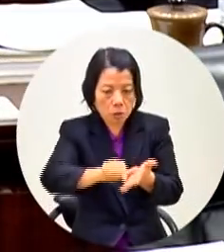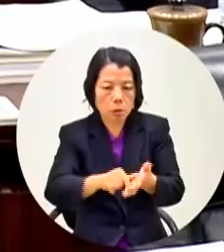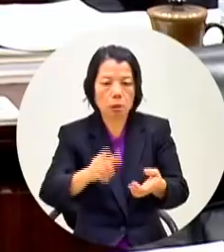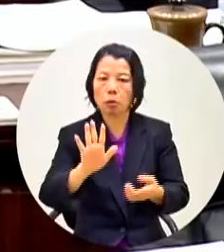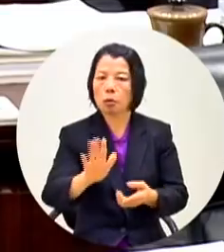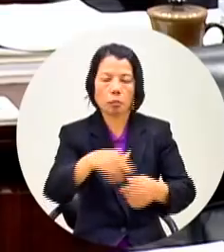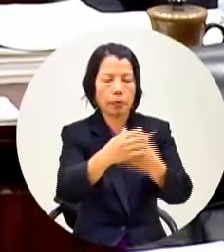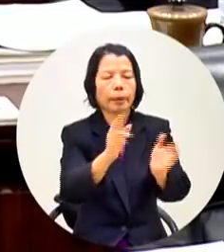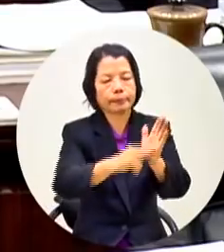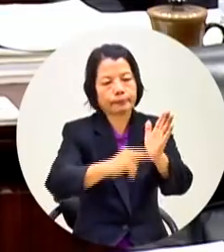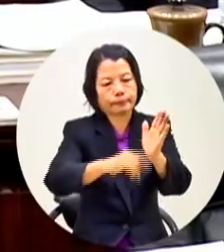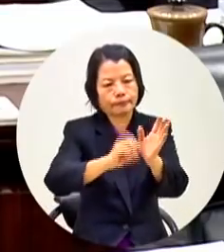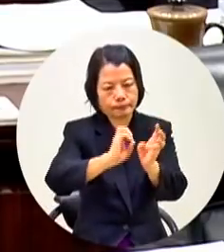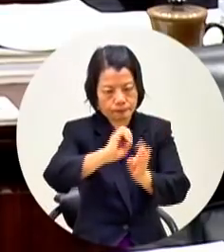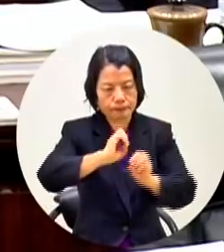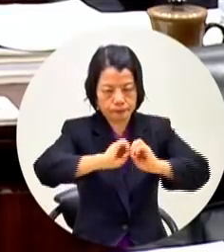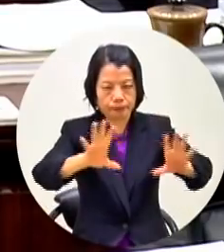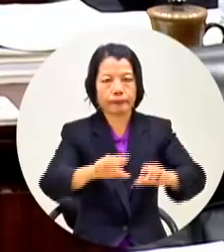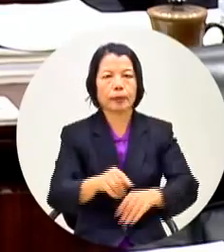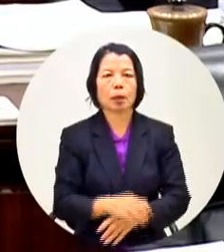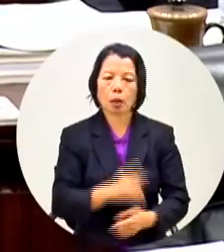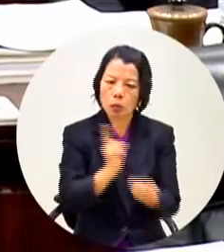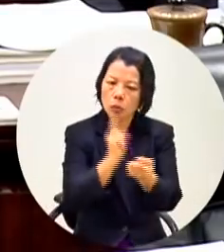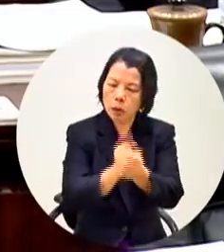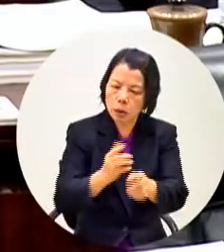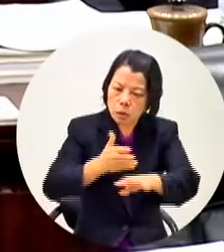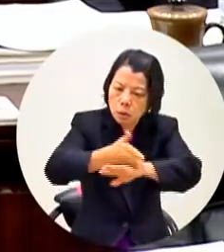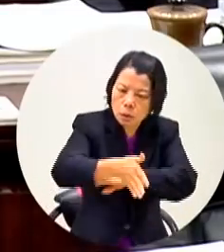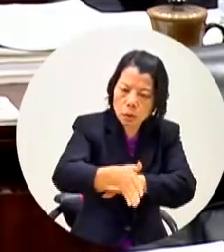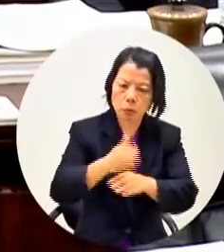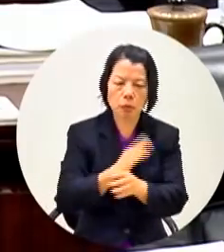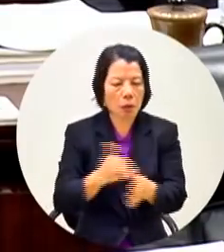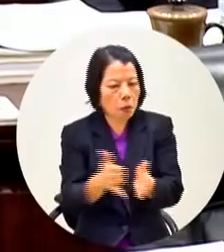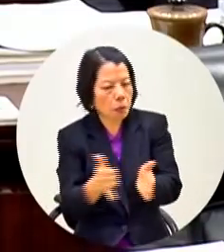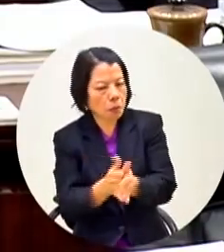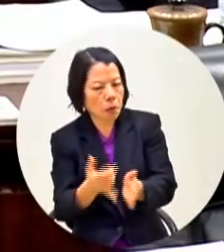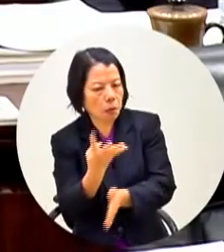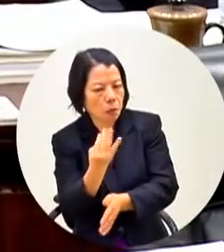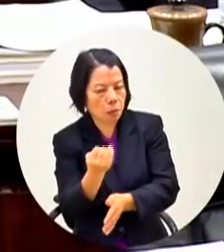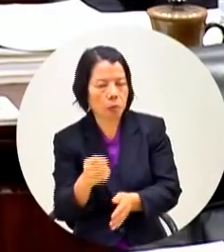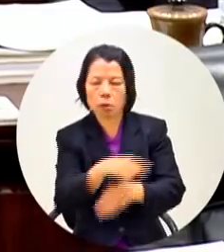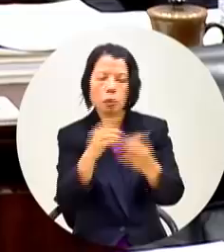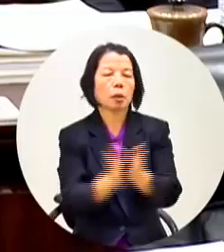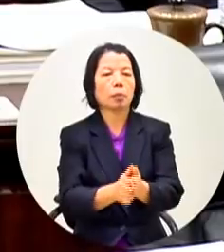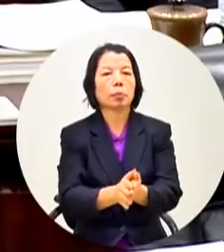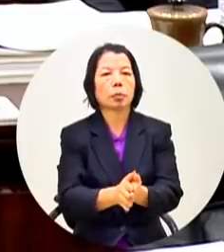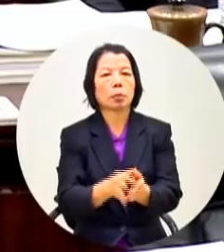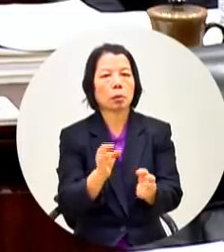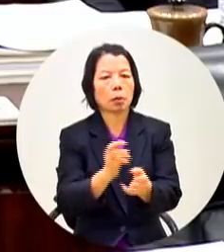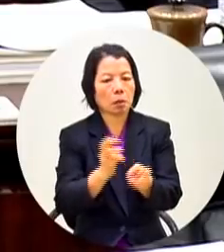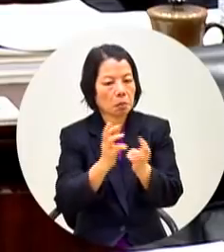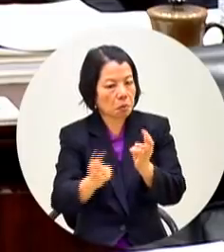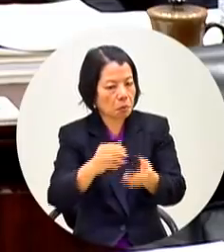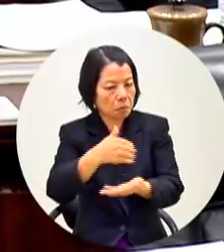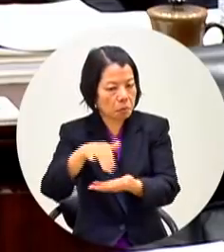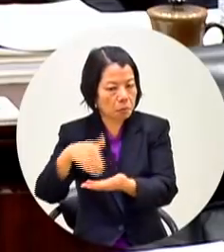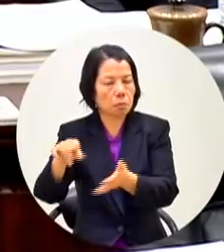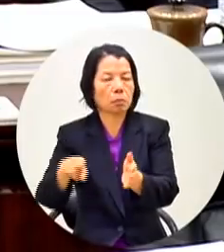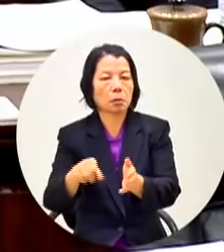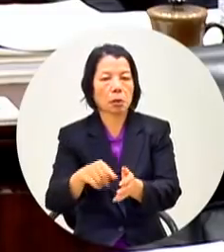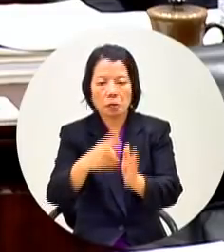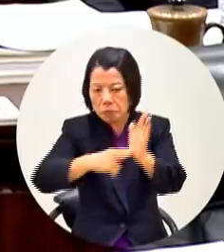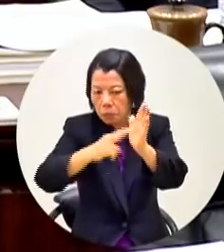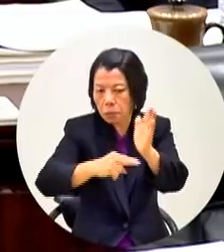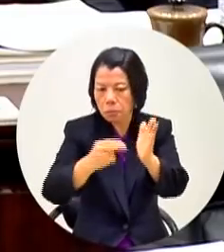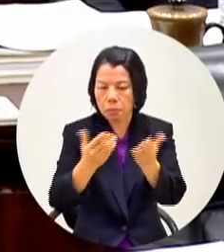会经过哪些地方，它的运量到底是怎样子，我觉得局长不是一张图一条路线这样子就可以解决的事情啦。捷运